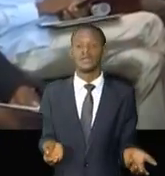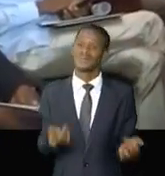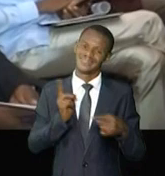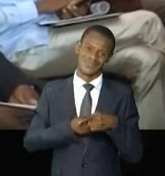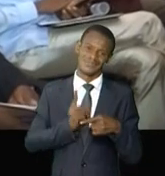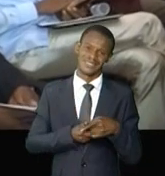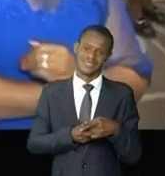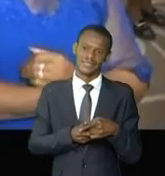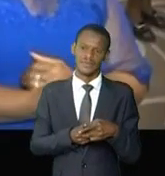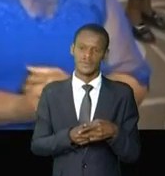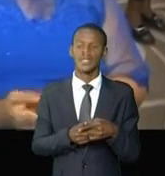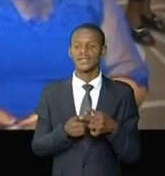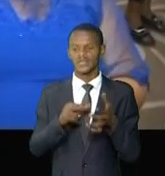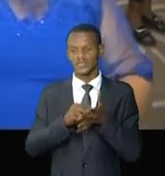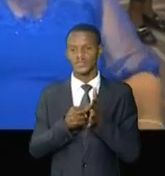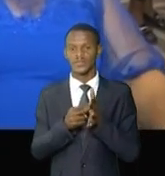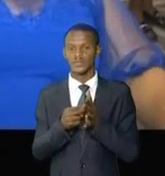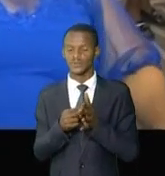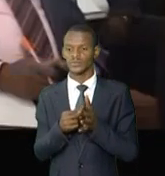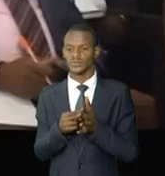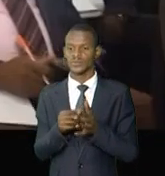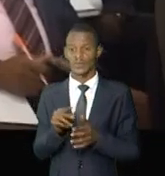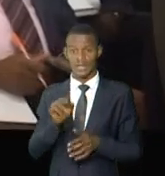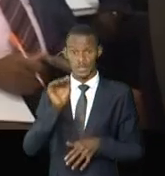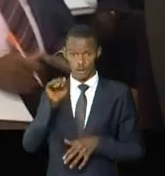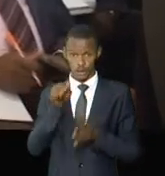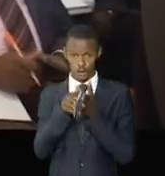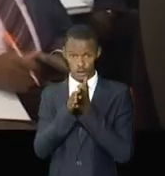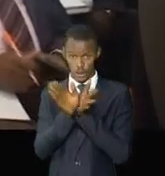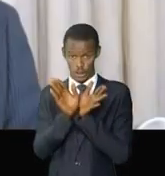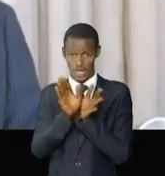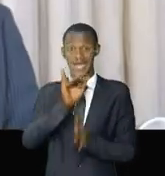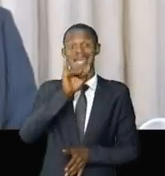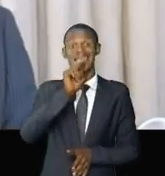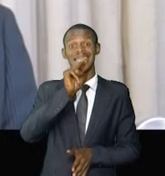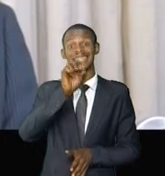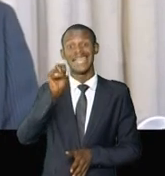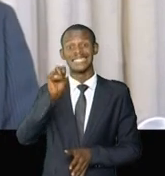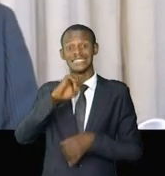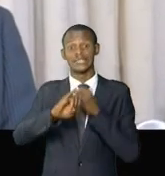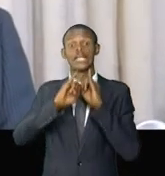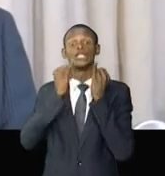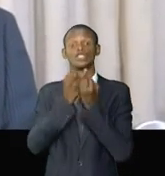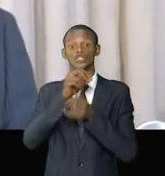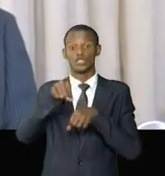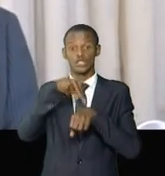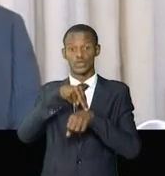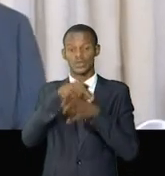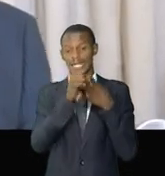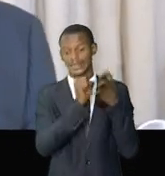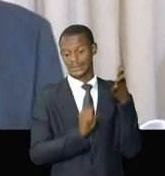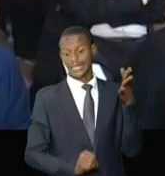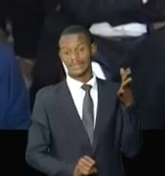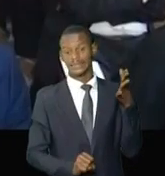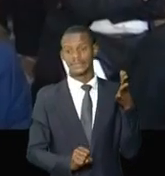directeur général de l'Institut national de la statistique, Roger Chulungu Runika, qui bénéficie de l'appui de la Banque mondiale pour la production de